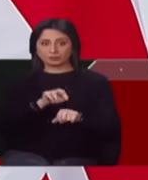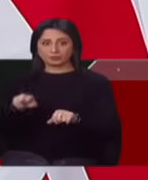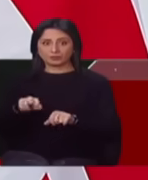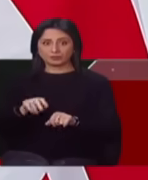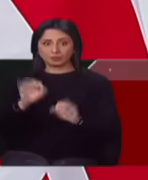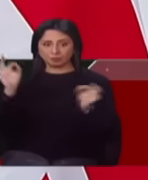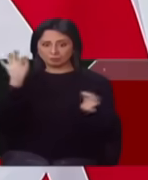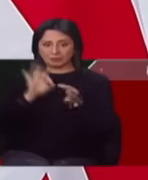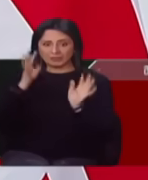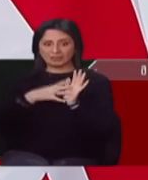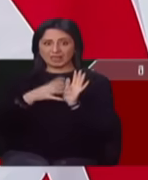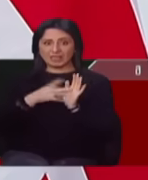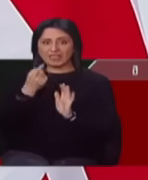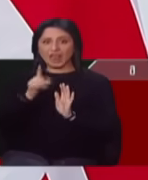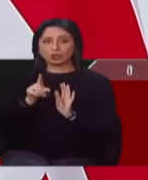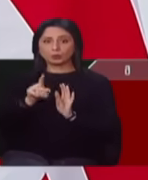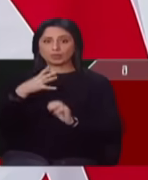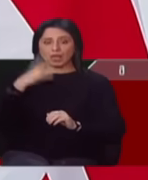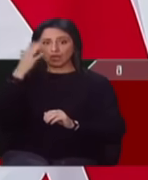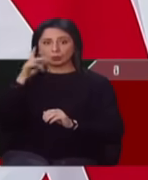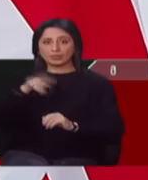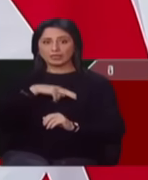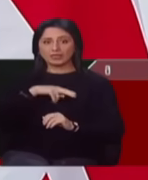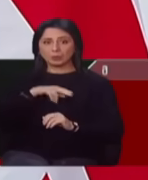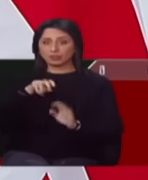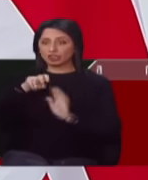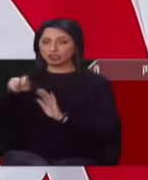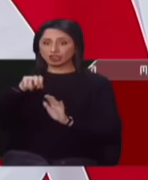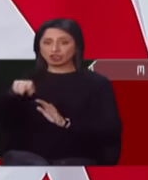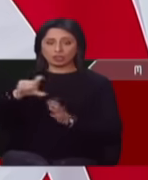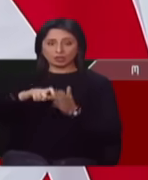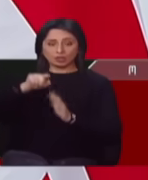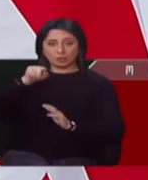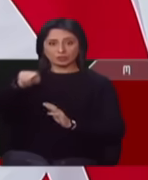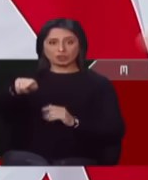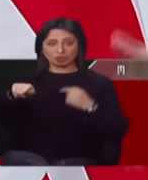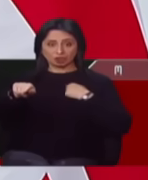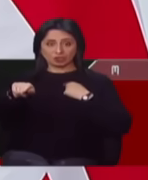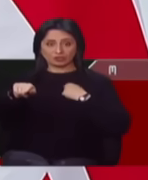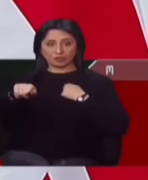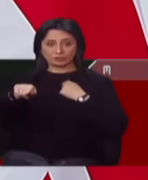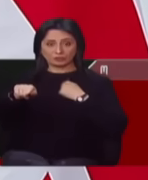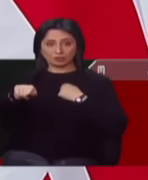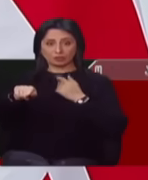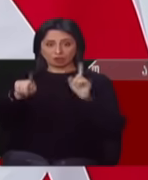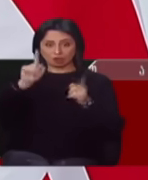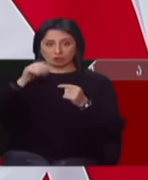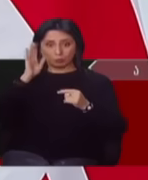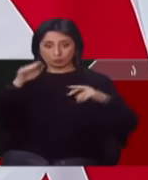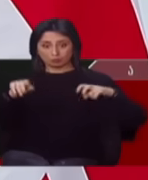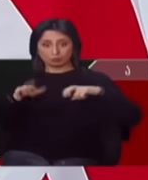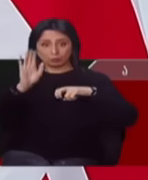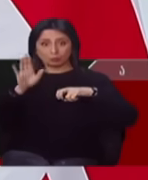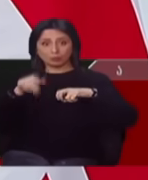ზუსტად 900-სა და 1 წუთზე, როდესაც ქართული ოსნების დეპუტატები შედიოდნენ დარბაზში და ჩვენც შესაბამისად